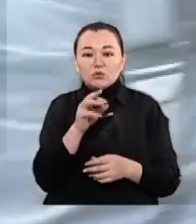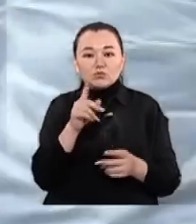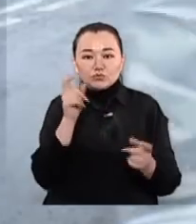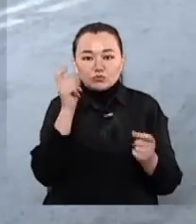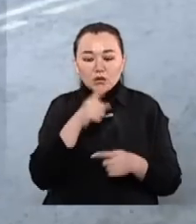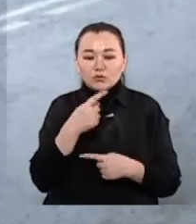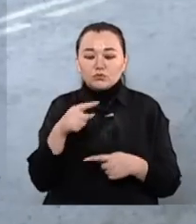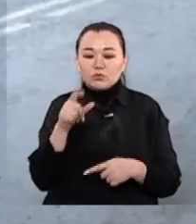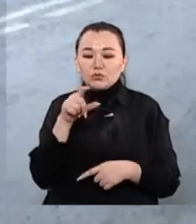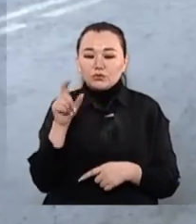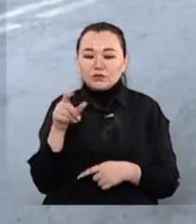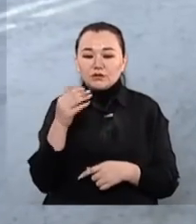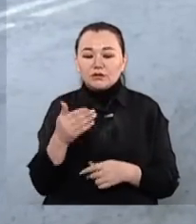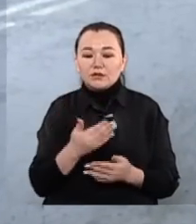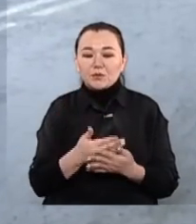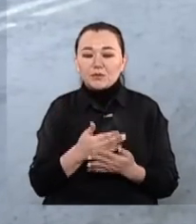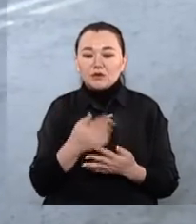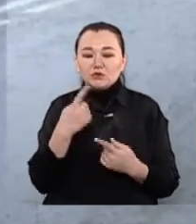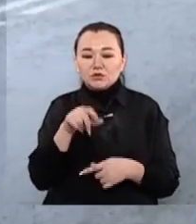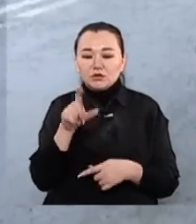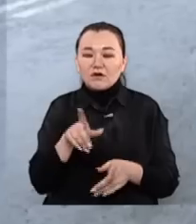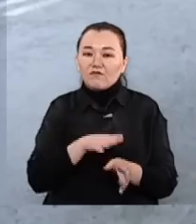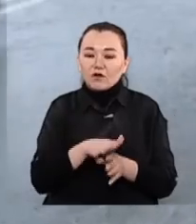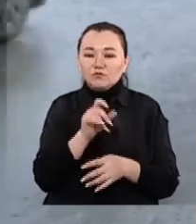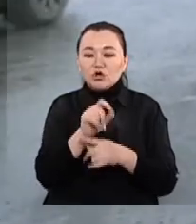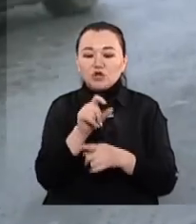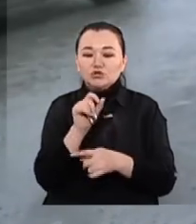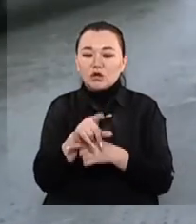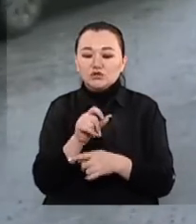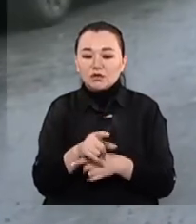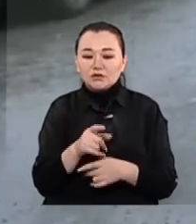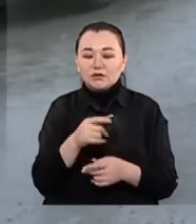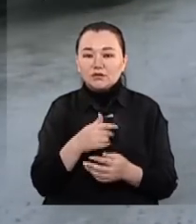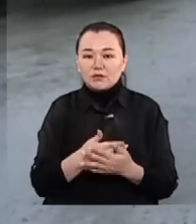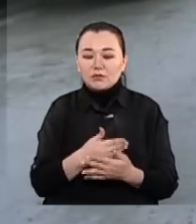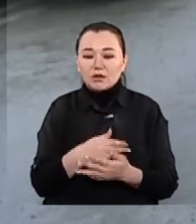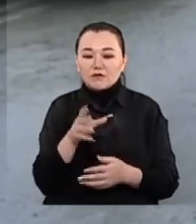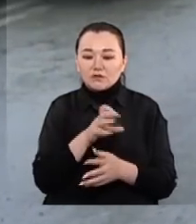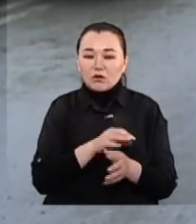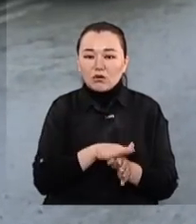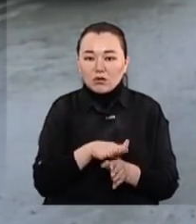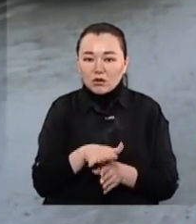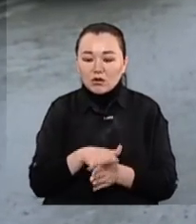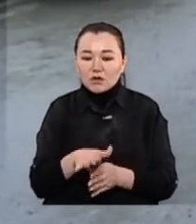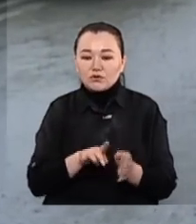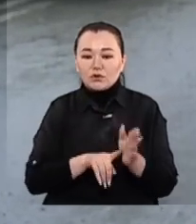бір кісілердің несіне кіреді, бір кісілер айтады, ананы істе, мынаны істе деген сияқты, вообще соларды істейді да одан кейін.